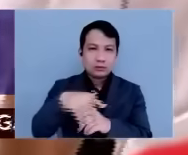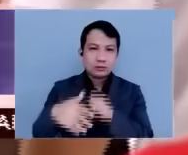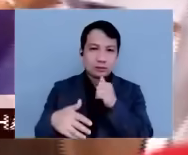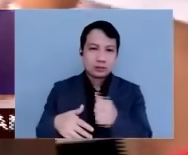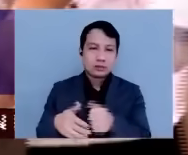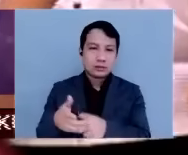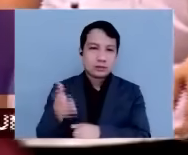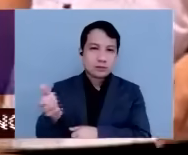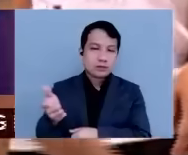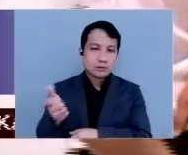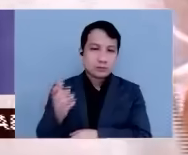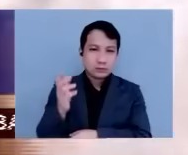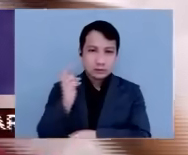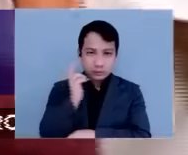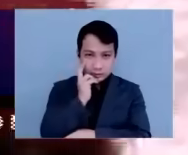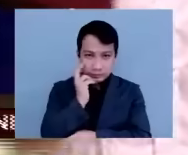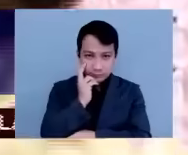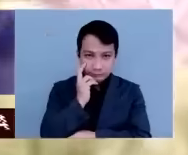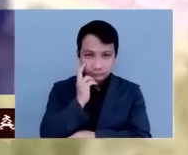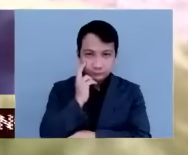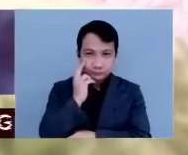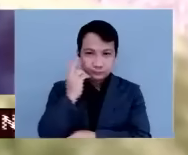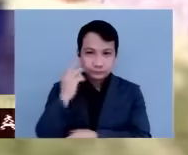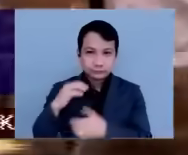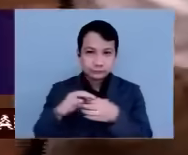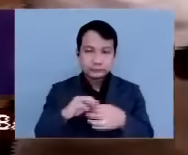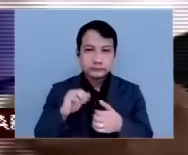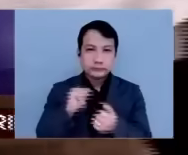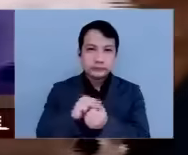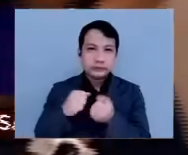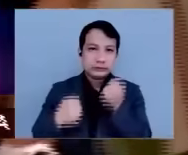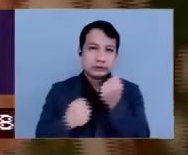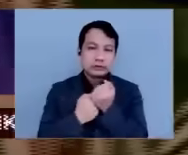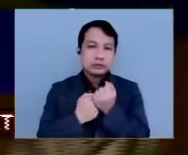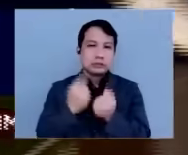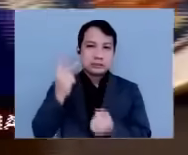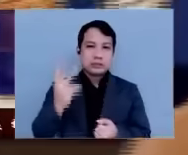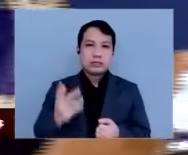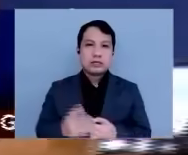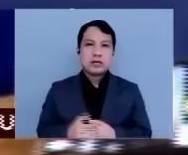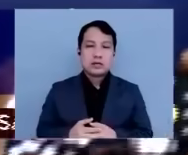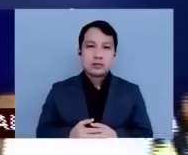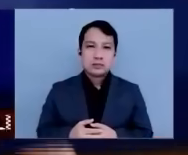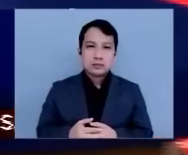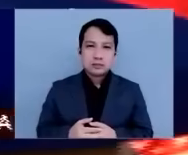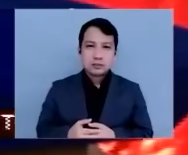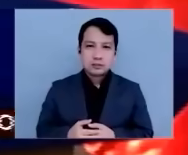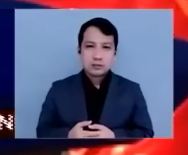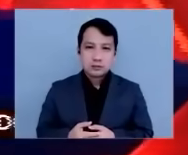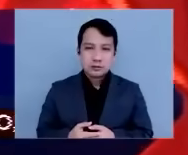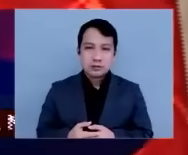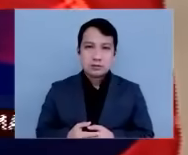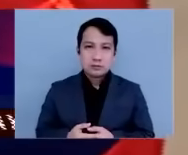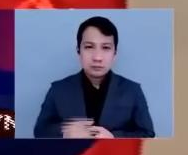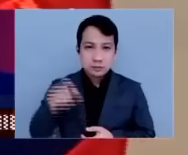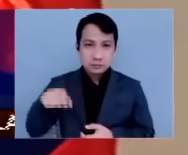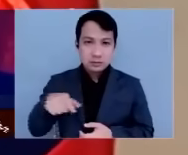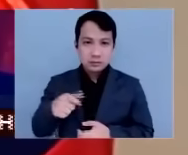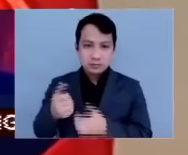Pangulong Rodrigo Duterte na kaalyado ng pastor. Gumamit daw ng excessive at unnecessary force ang